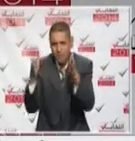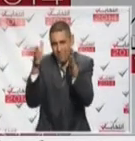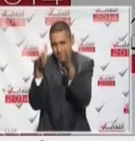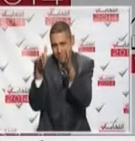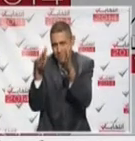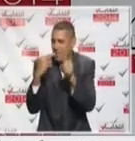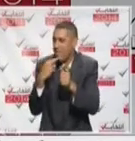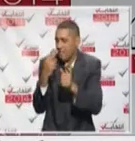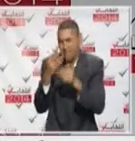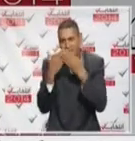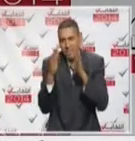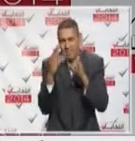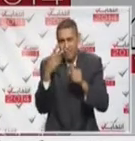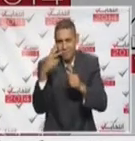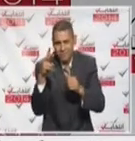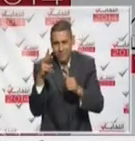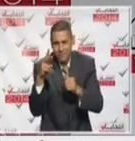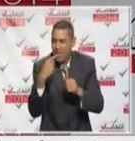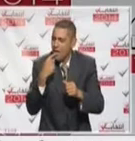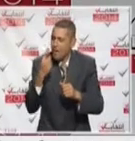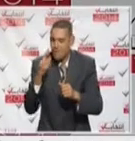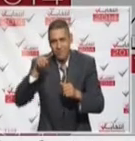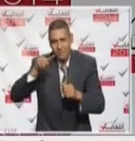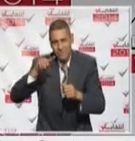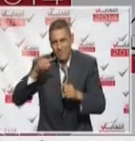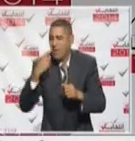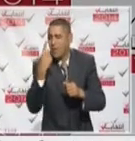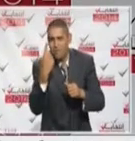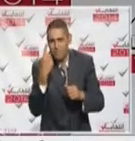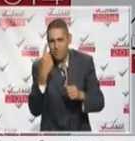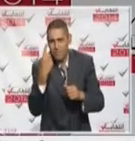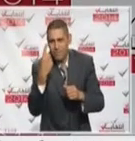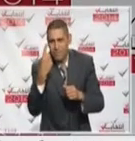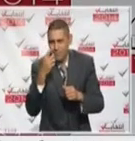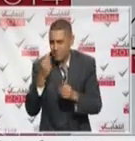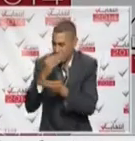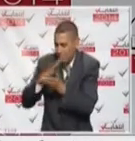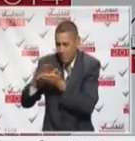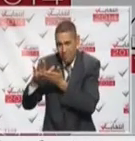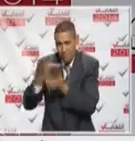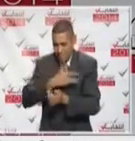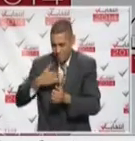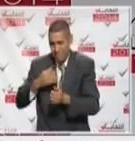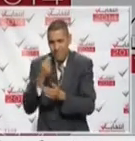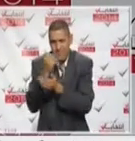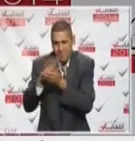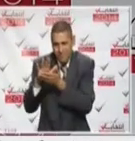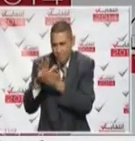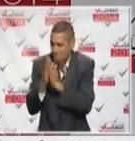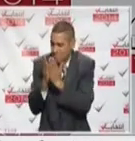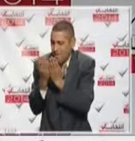واصوات نتعهد لكم بما يلي اولا تطبيق نظام الصحه المجانيه بما يضمن تسليم دفتر